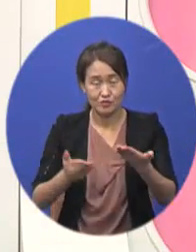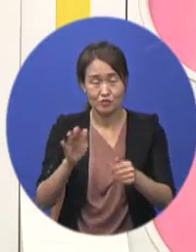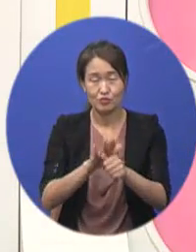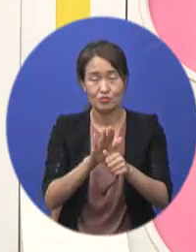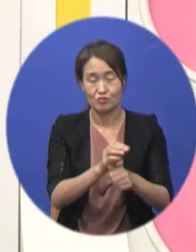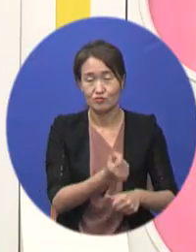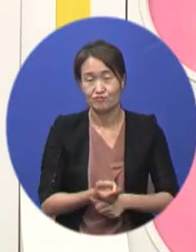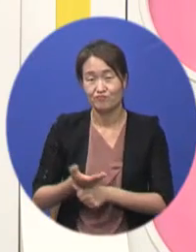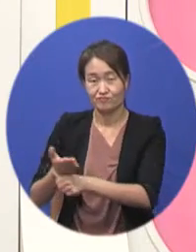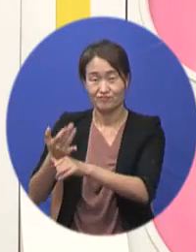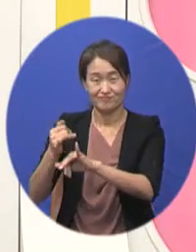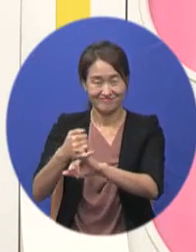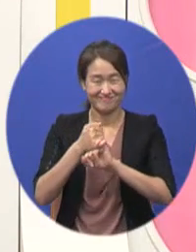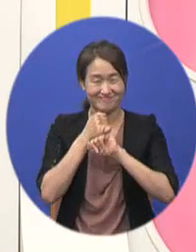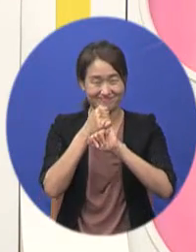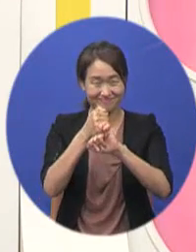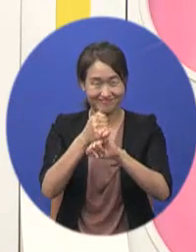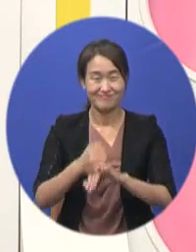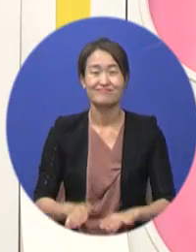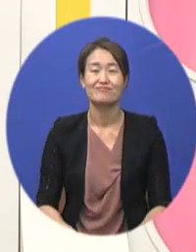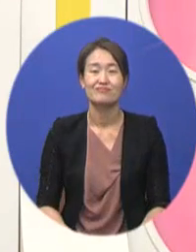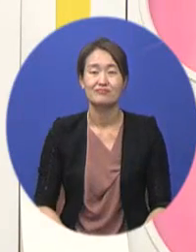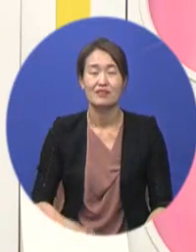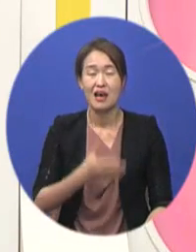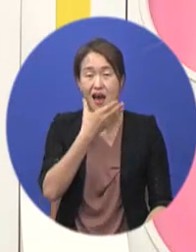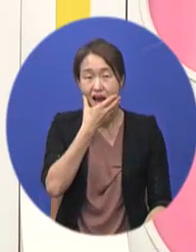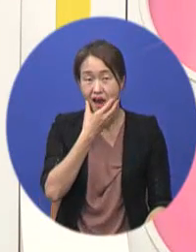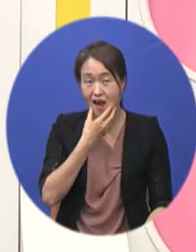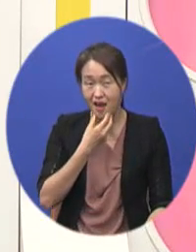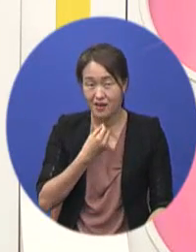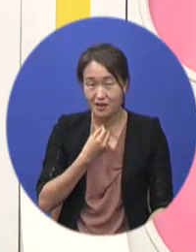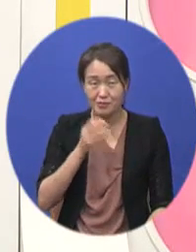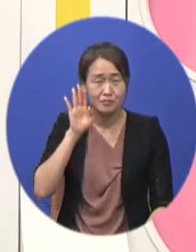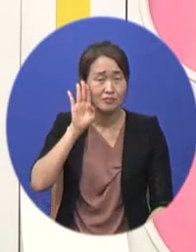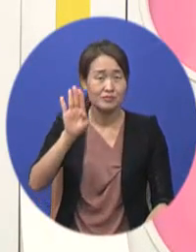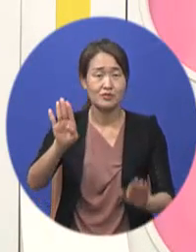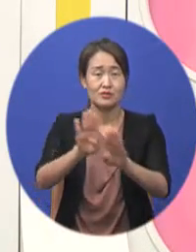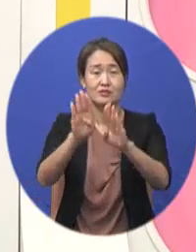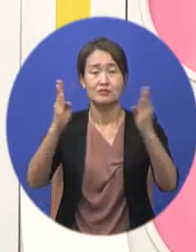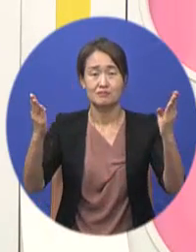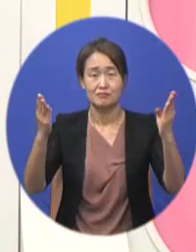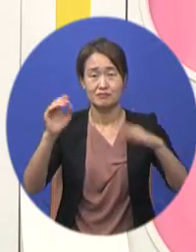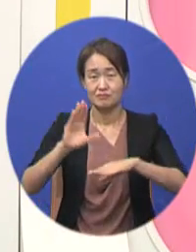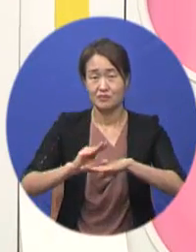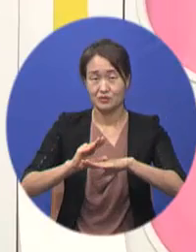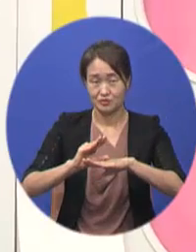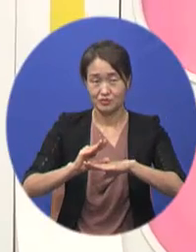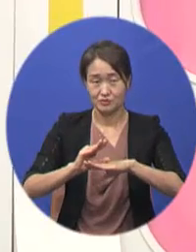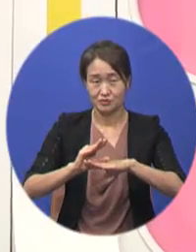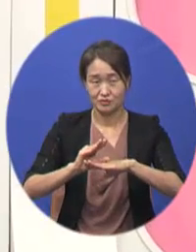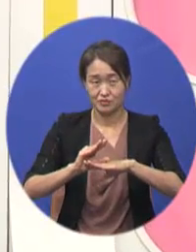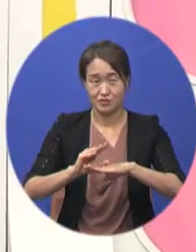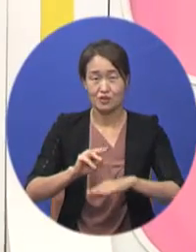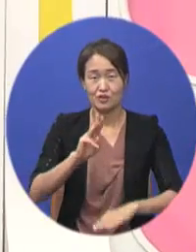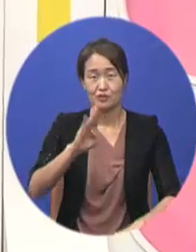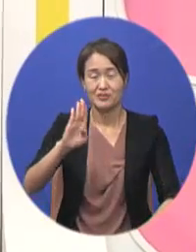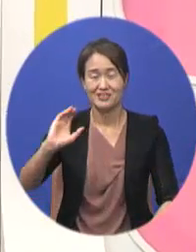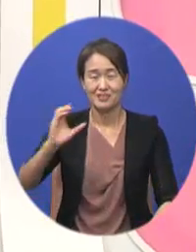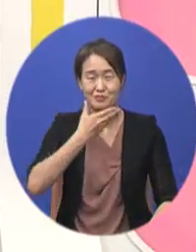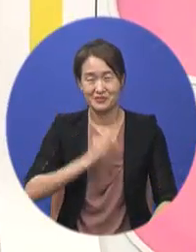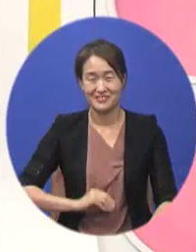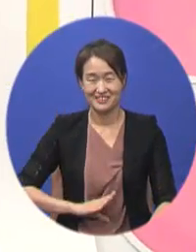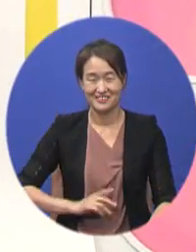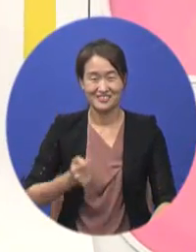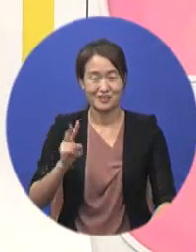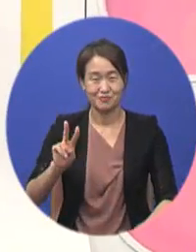도움의 손길을 전달하도록 하겠습니다. 네, 행복한 미래를 여는 방송 WBC